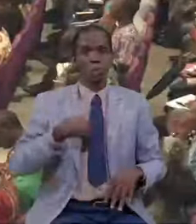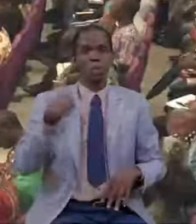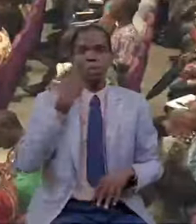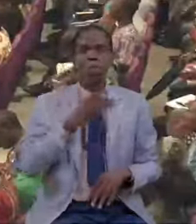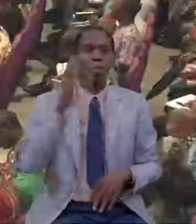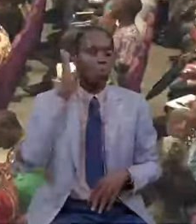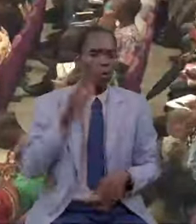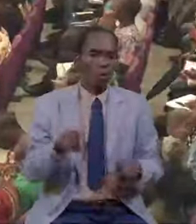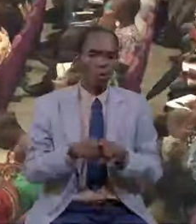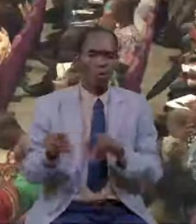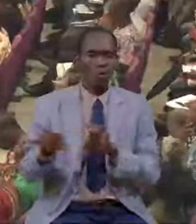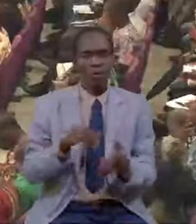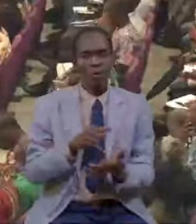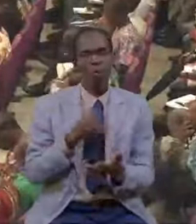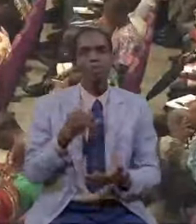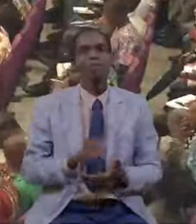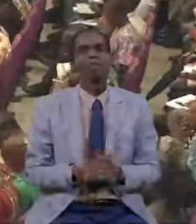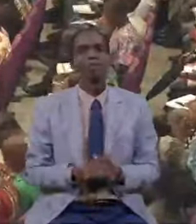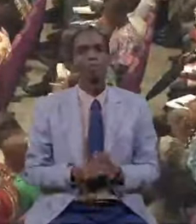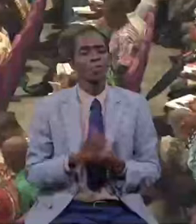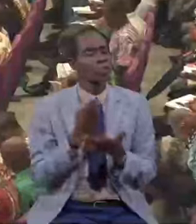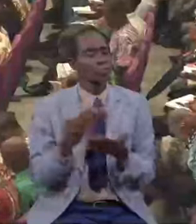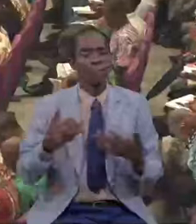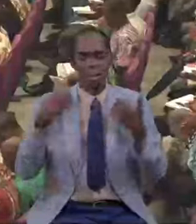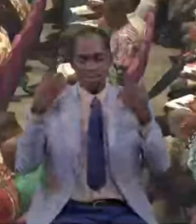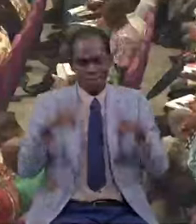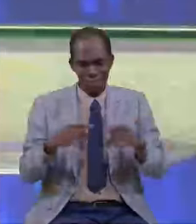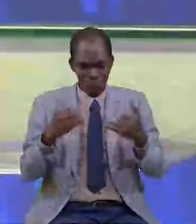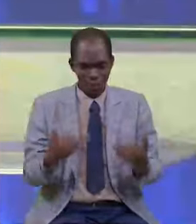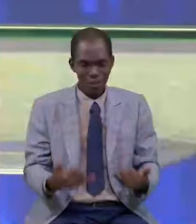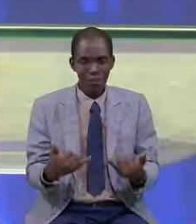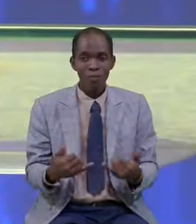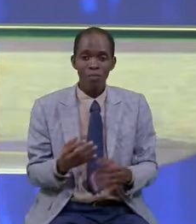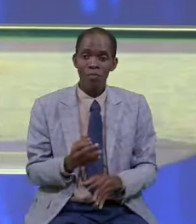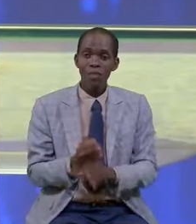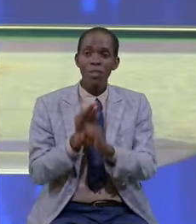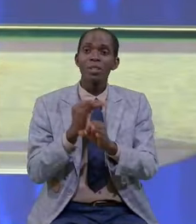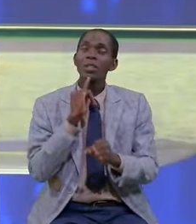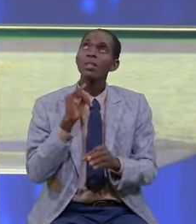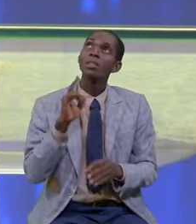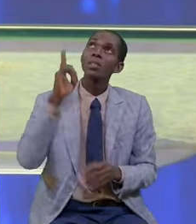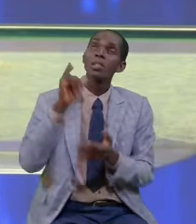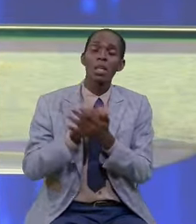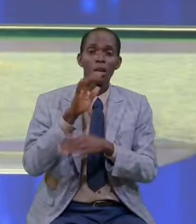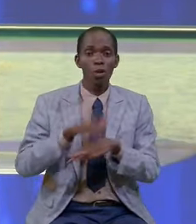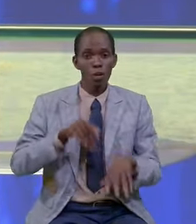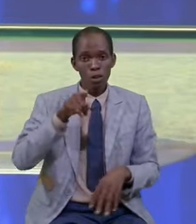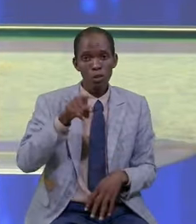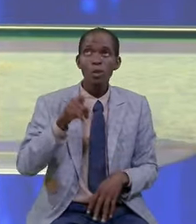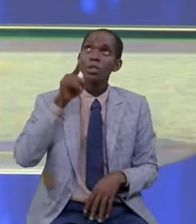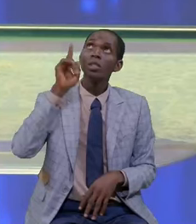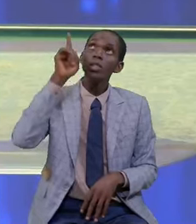fera. Quelque chose est déjà arrivé. Celui qui vous a appelé est fidèle et c'est lui qui